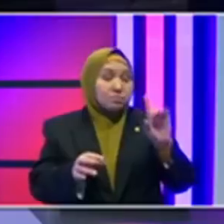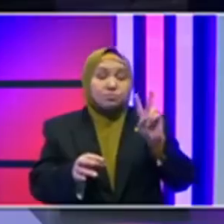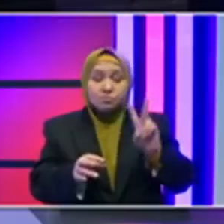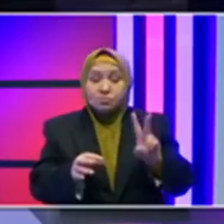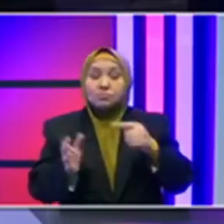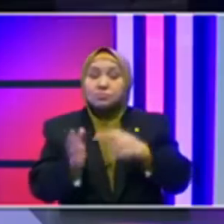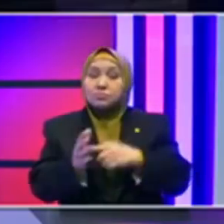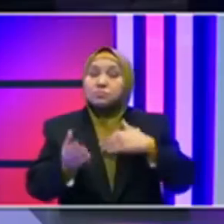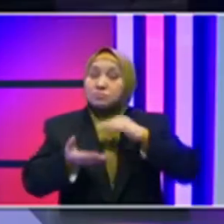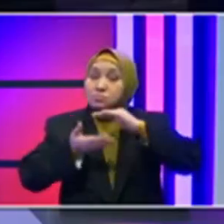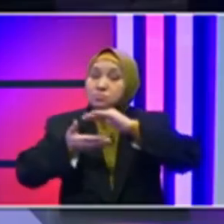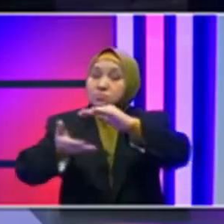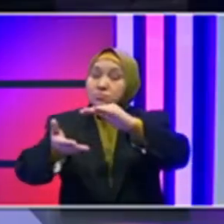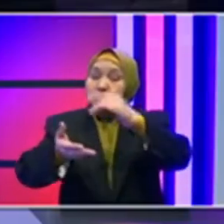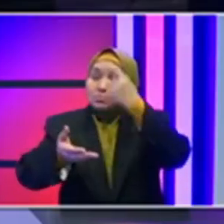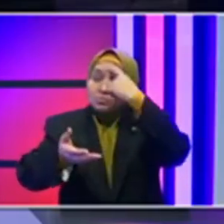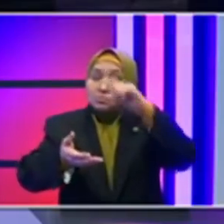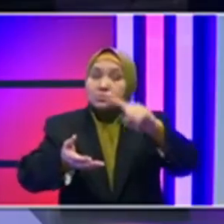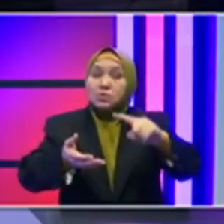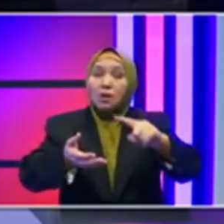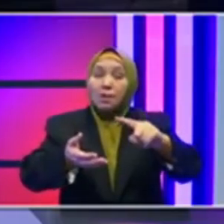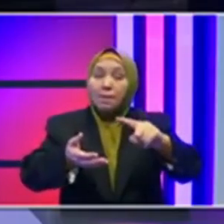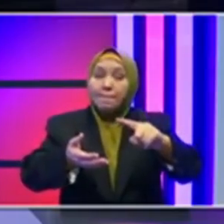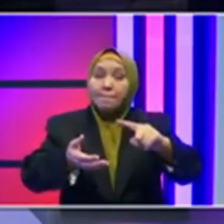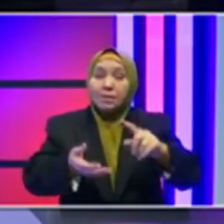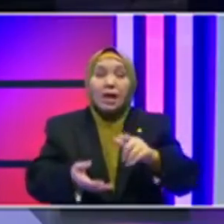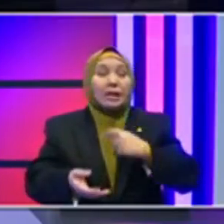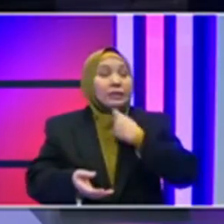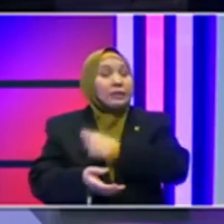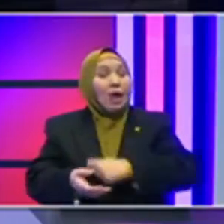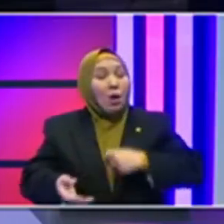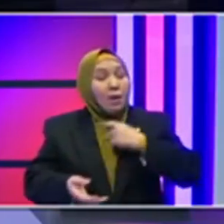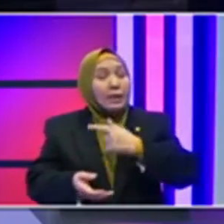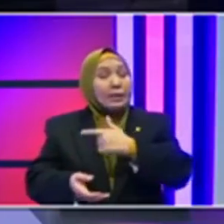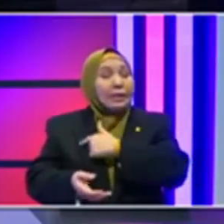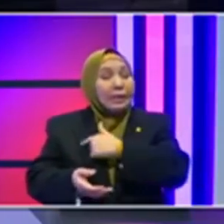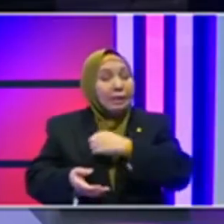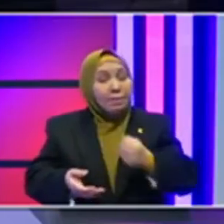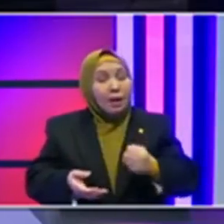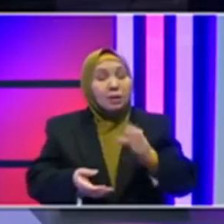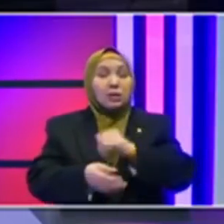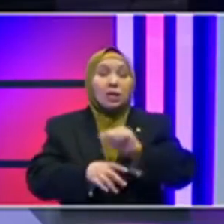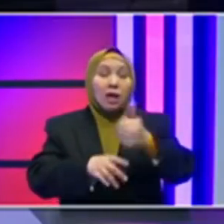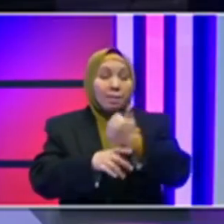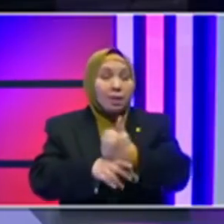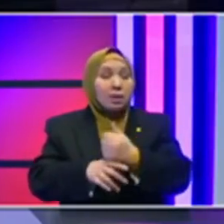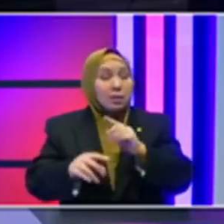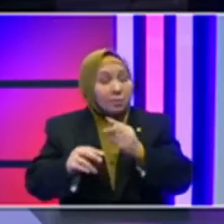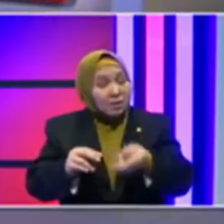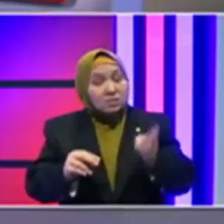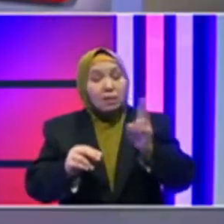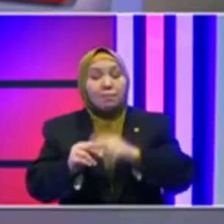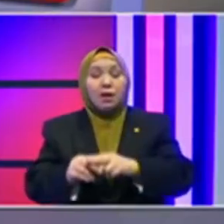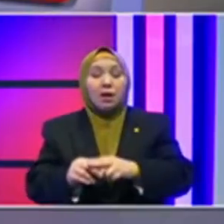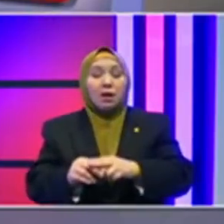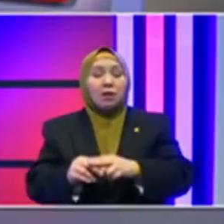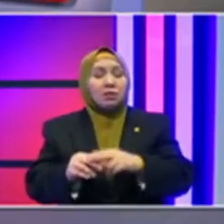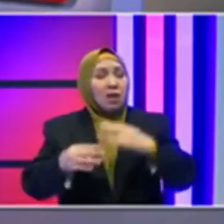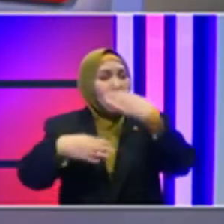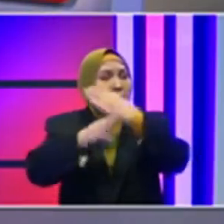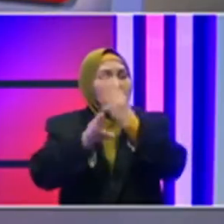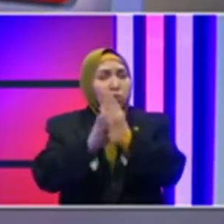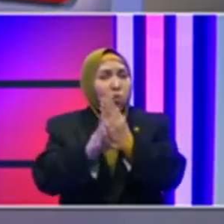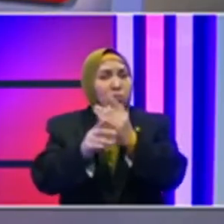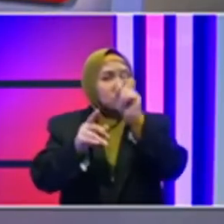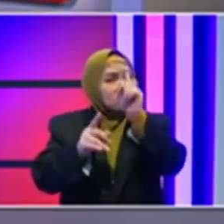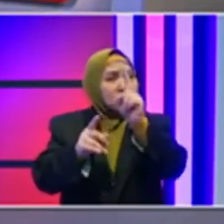ada message untuk eee tobat Iman aman tapi dalam bentuk mufra tambah sedikitlah ya dalam bentuk single